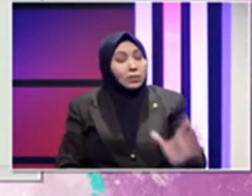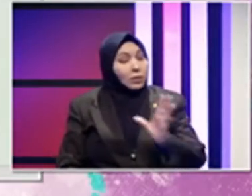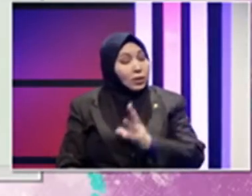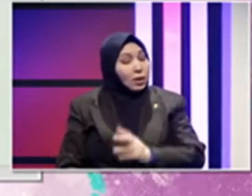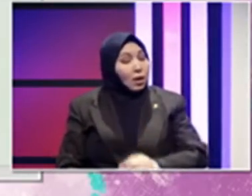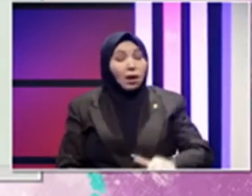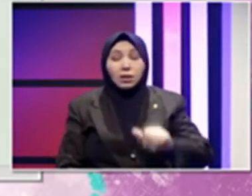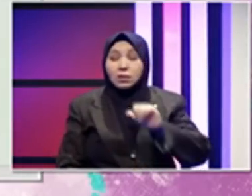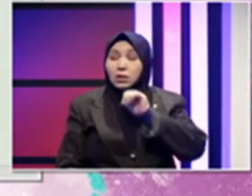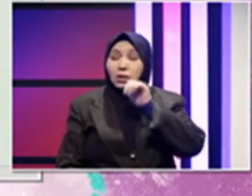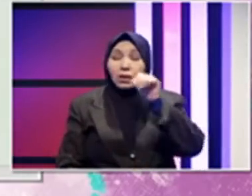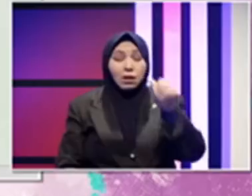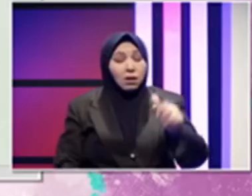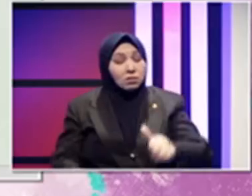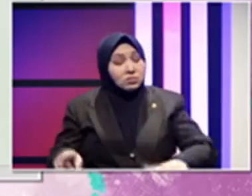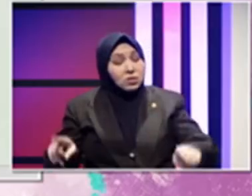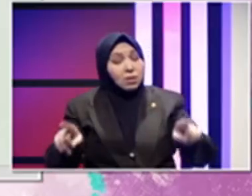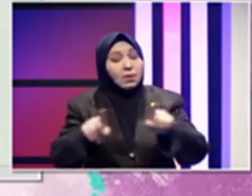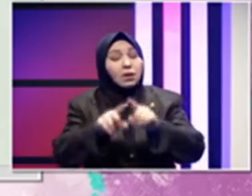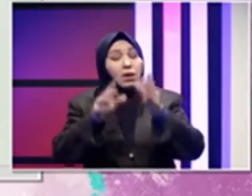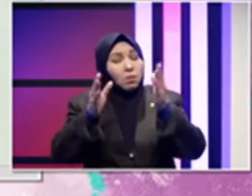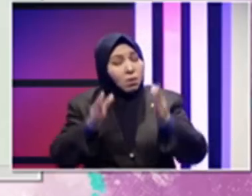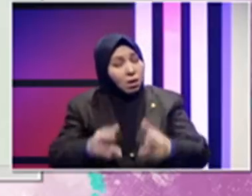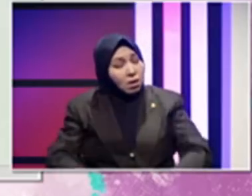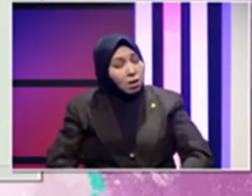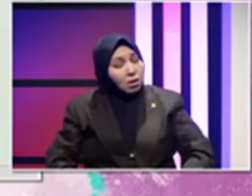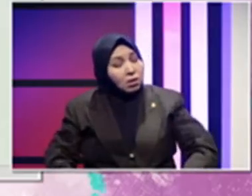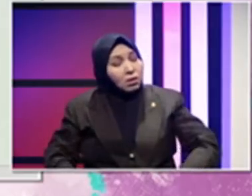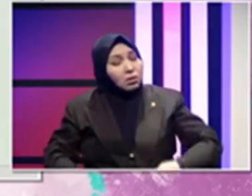وَمَا يَسْتَوِي